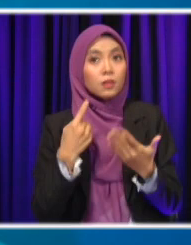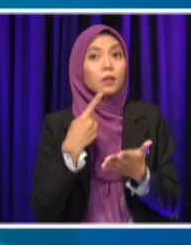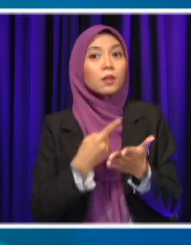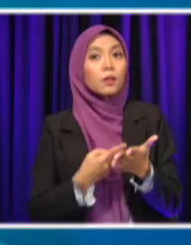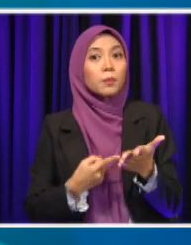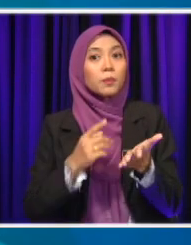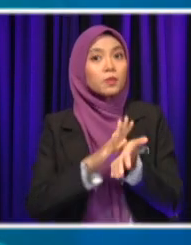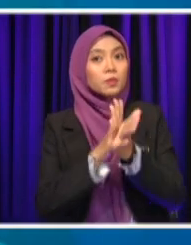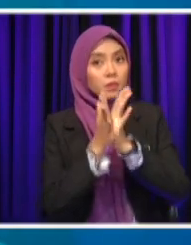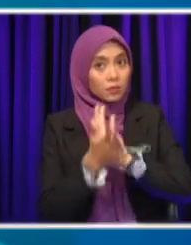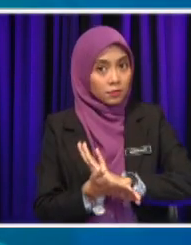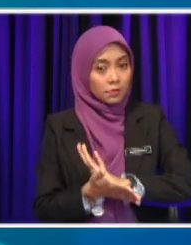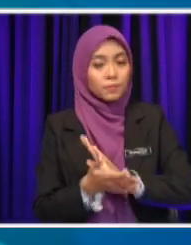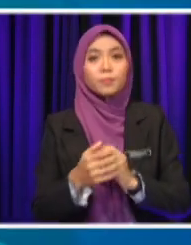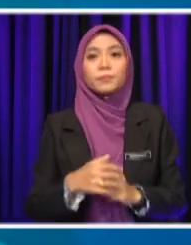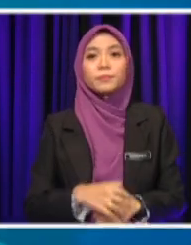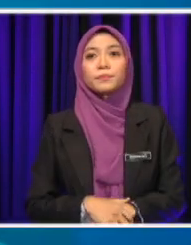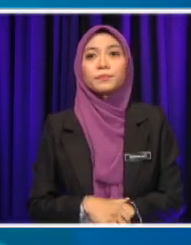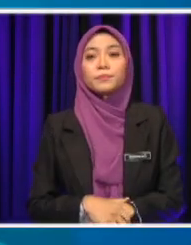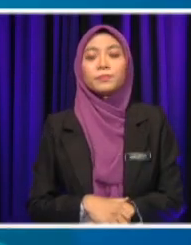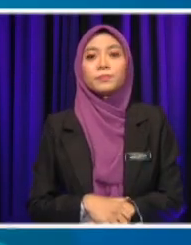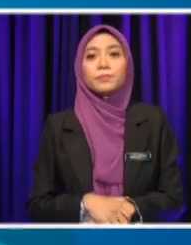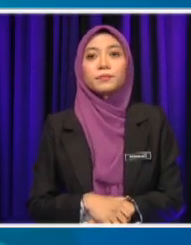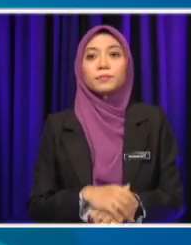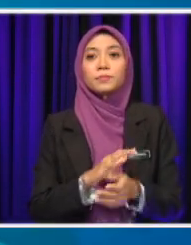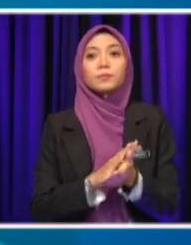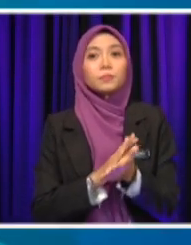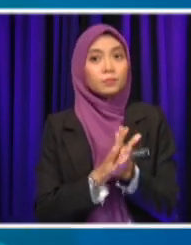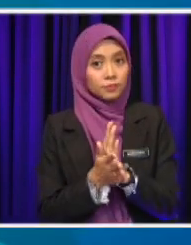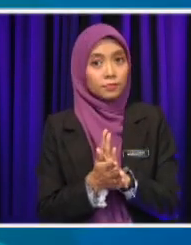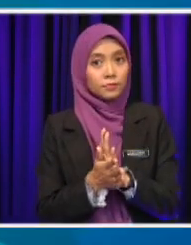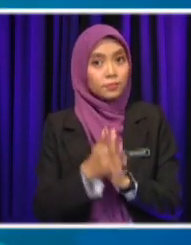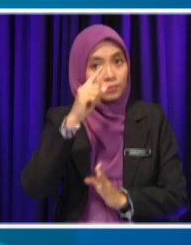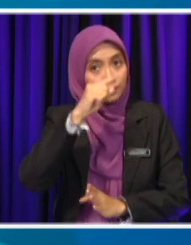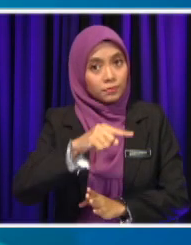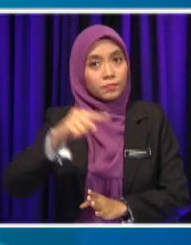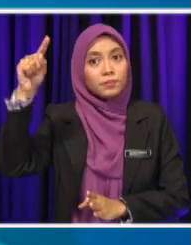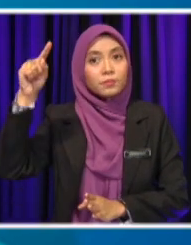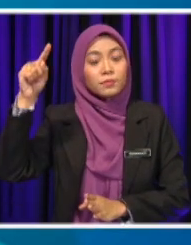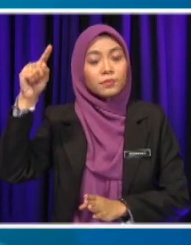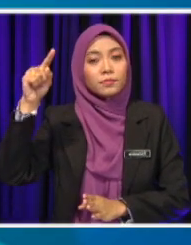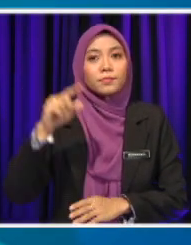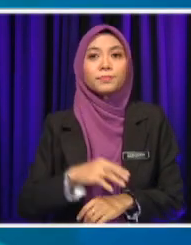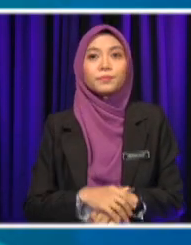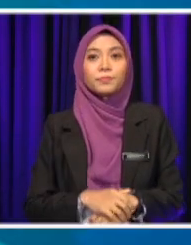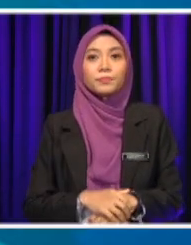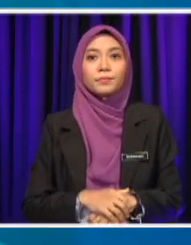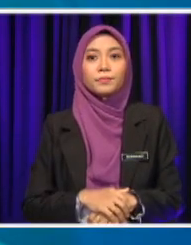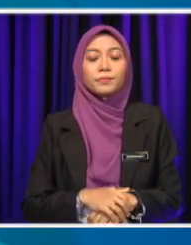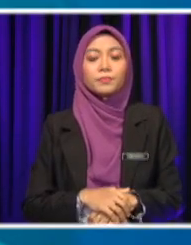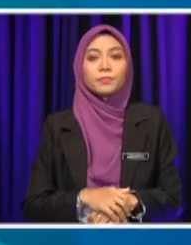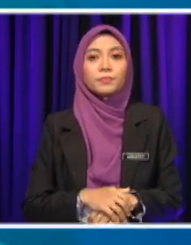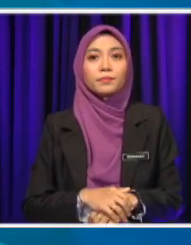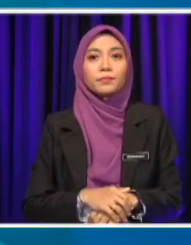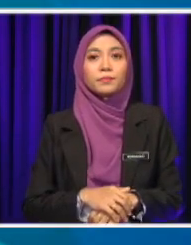Aiman? Jika ada air, maka tanda akan menjadi right, cikgu. Tanda akan right. Okay, kalau Aiman nak tanda right,